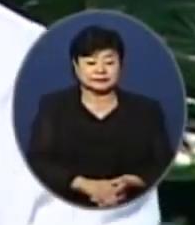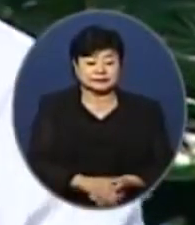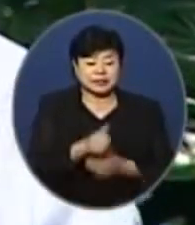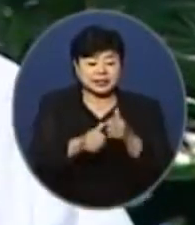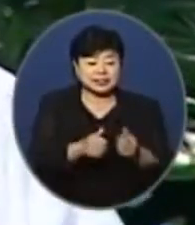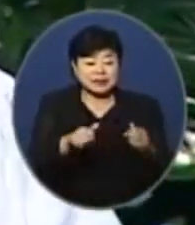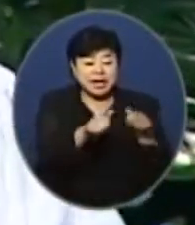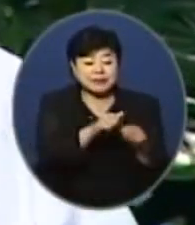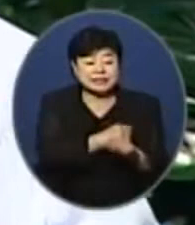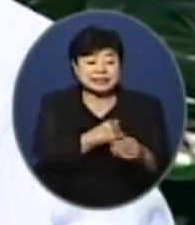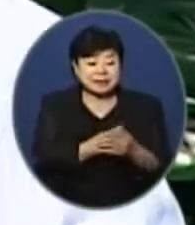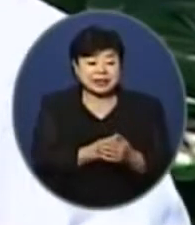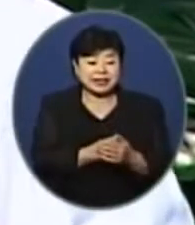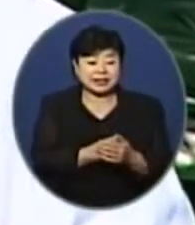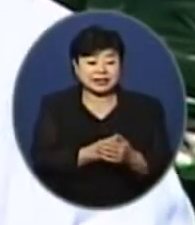하나님이 함께 하시기 때문에